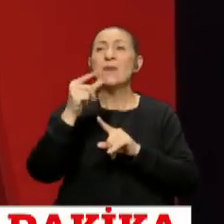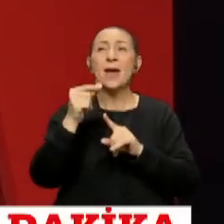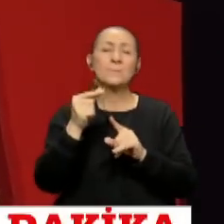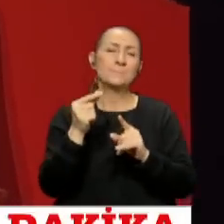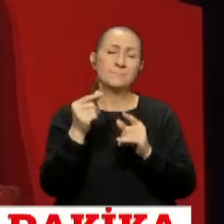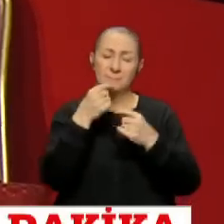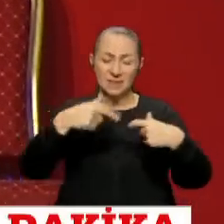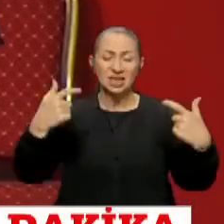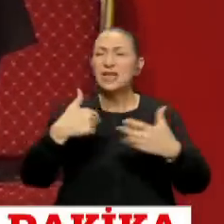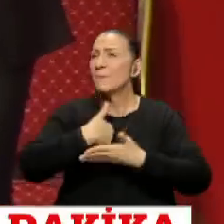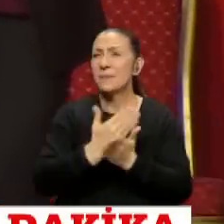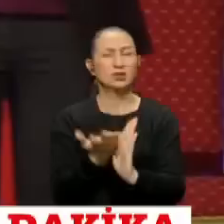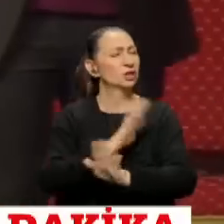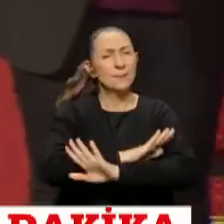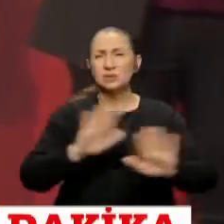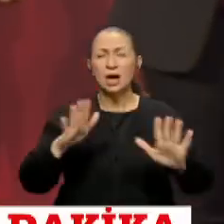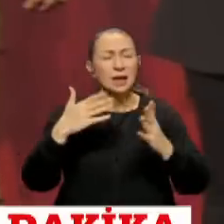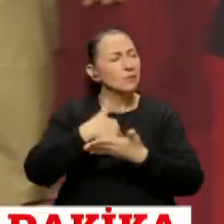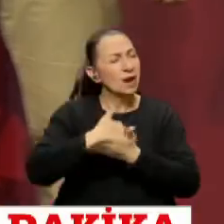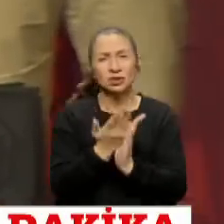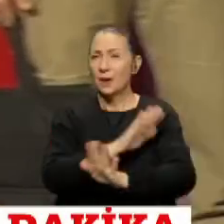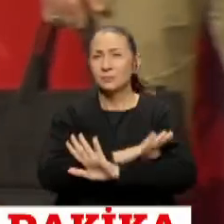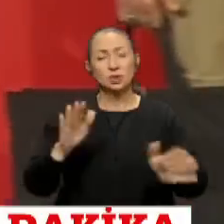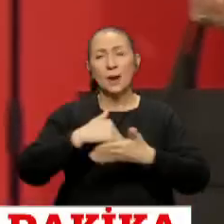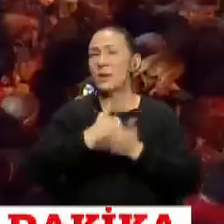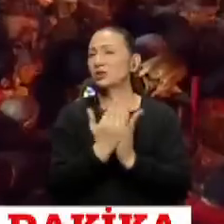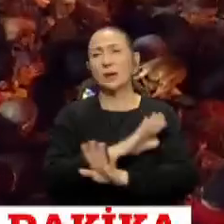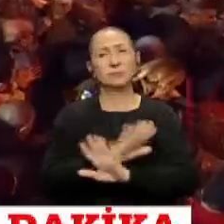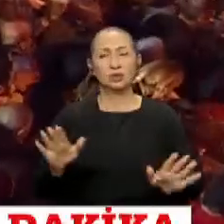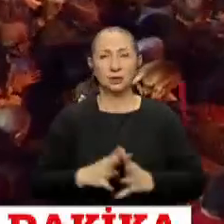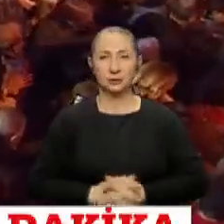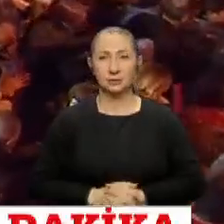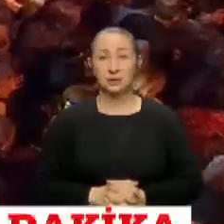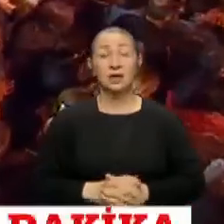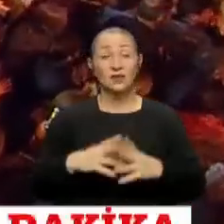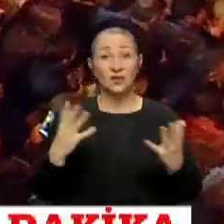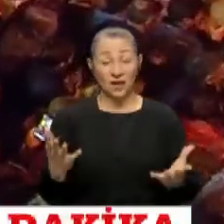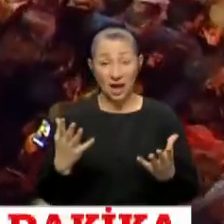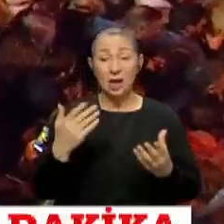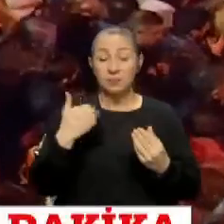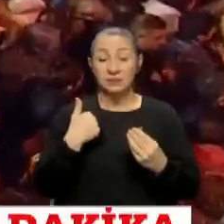masası. Dağılmayacak, dağılmayacak, dağılmayacak.